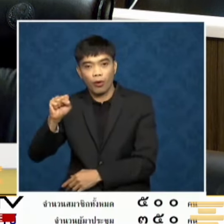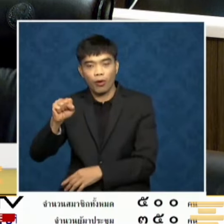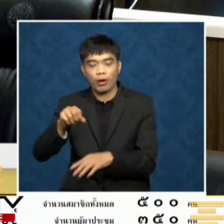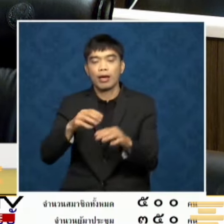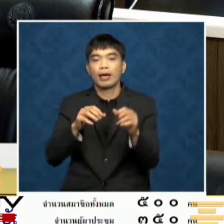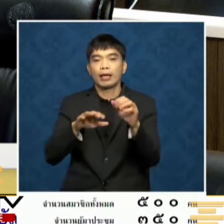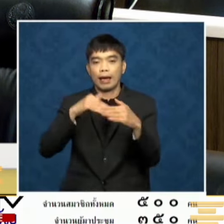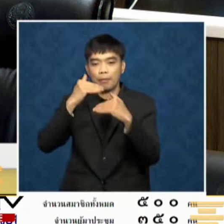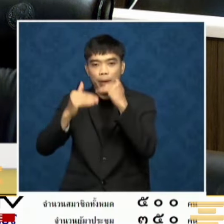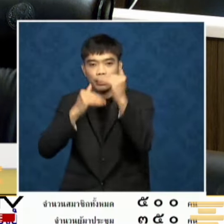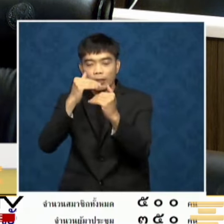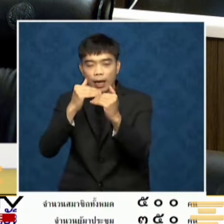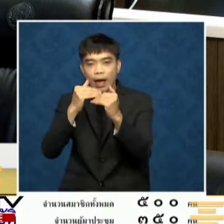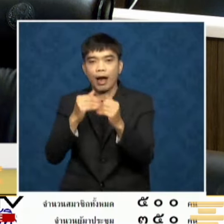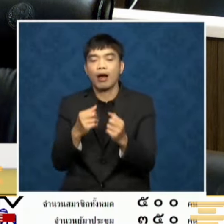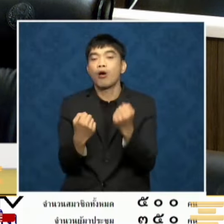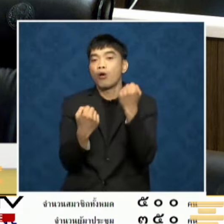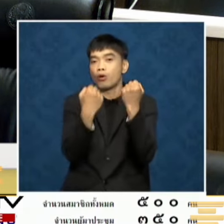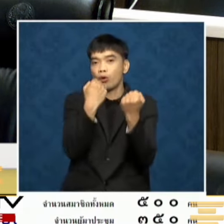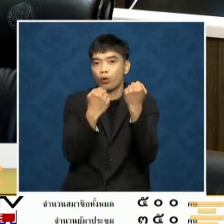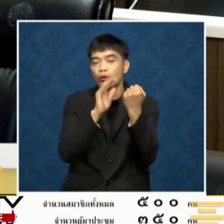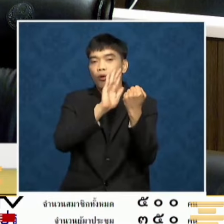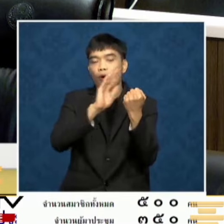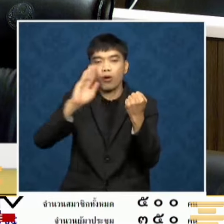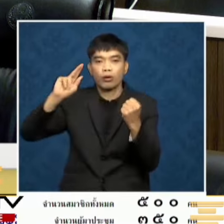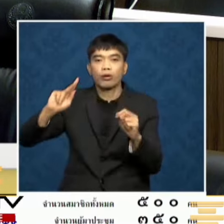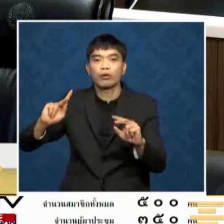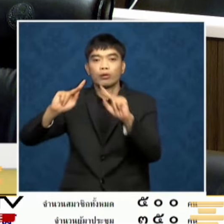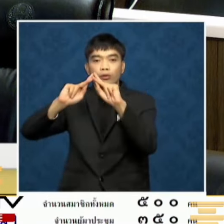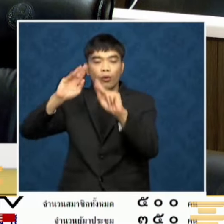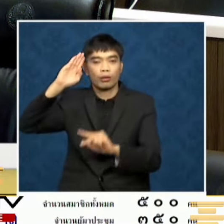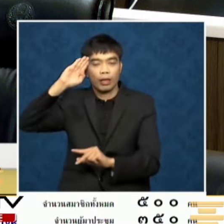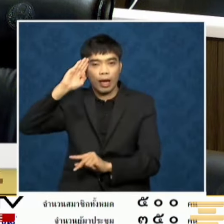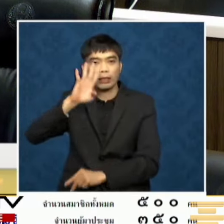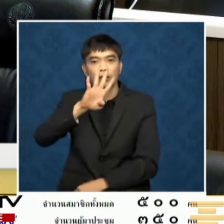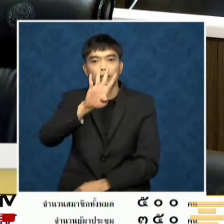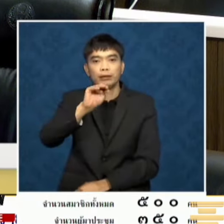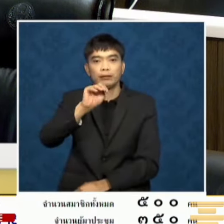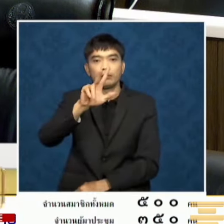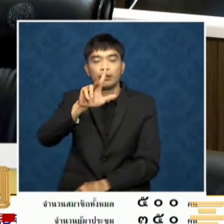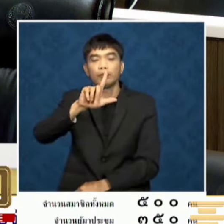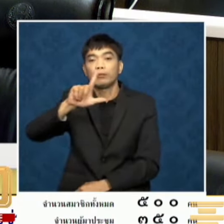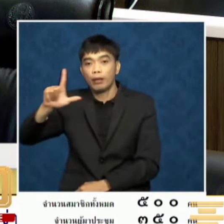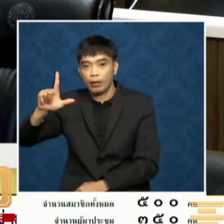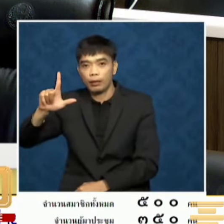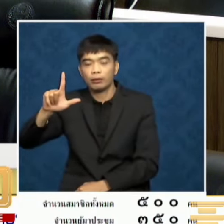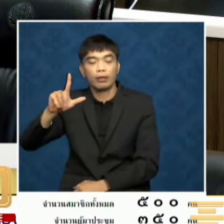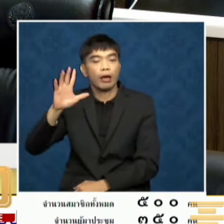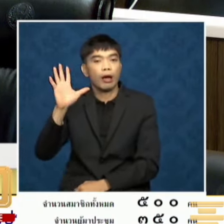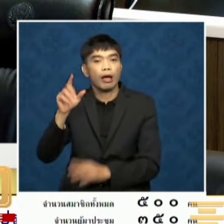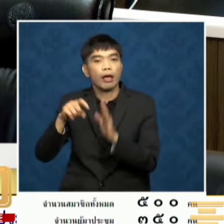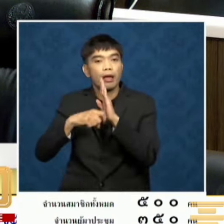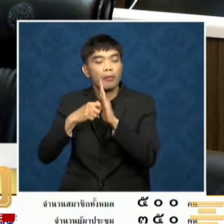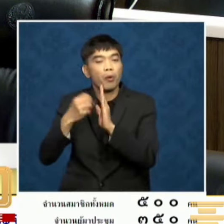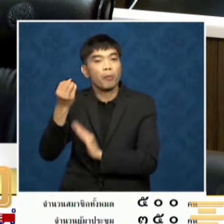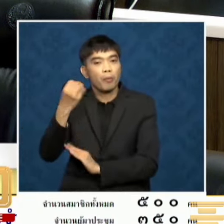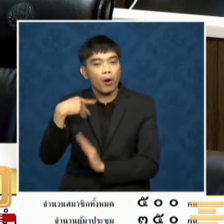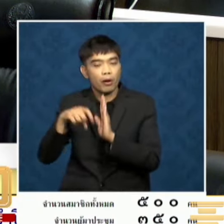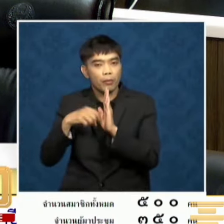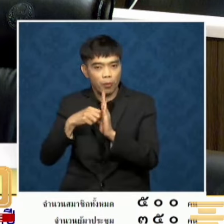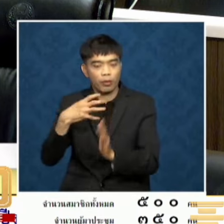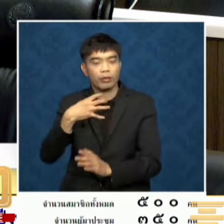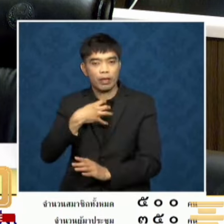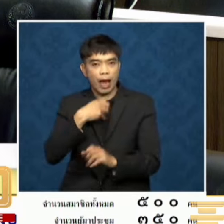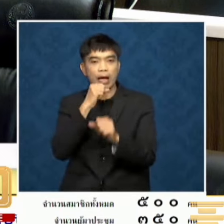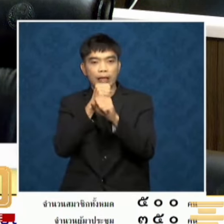ปฏิบัติการสื่อสารของกระทรวงกลาโหม43ล้านบาทครับโดยใช้ข้ออ้างว่าต้องการผลิตสื่อเข้าด้าน